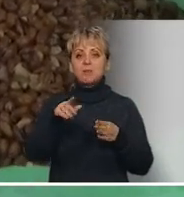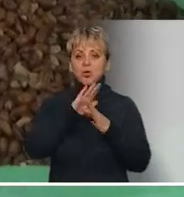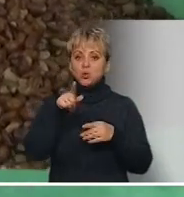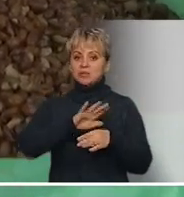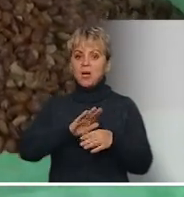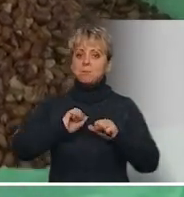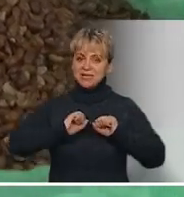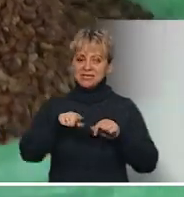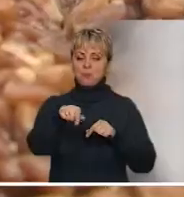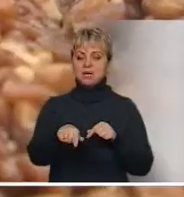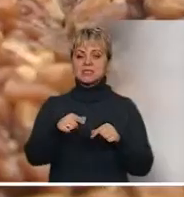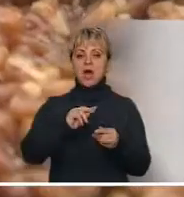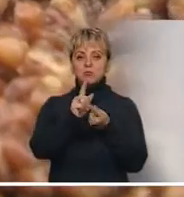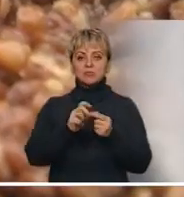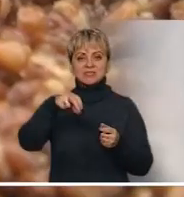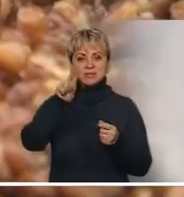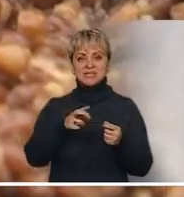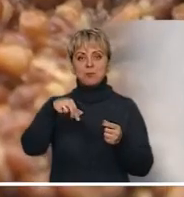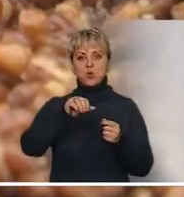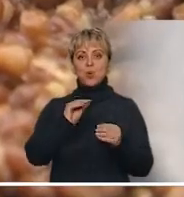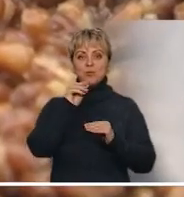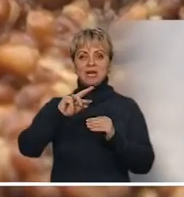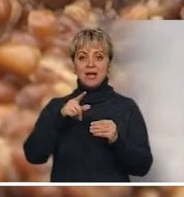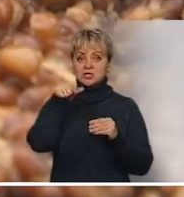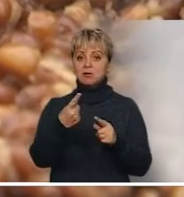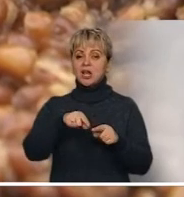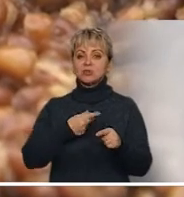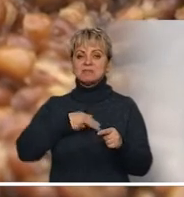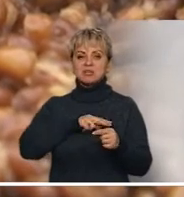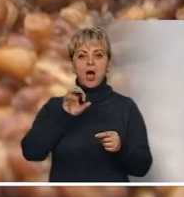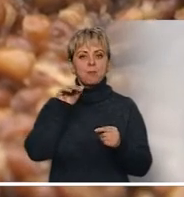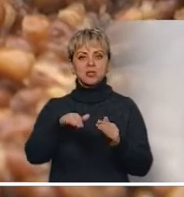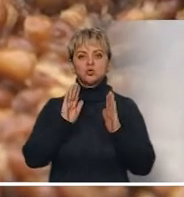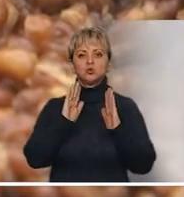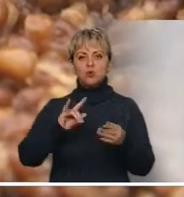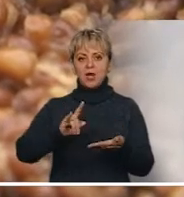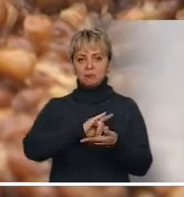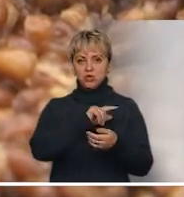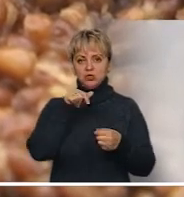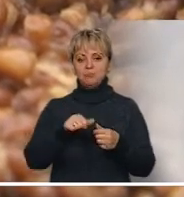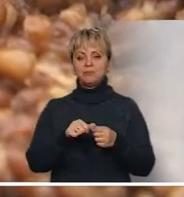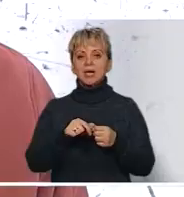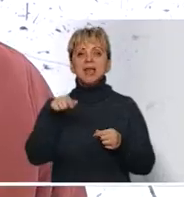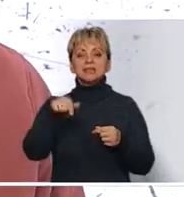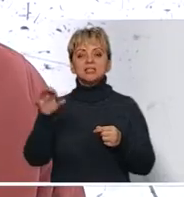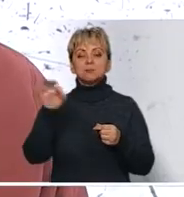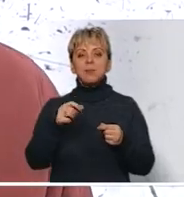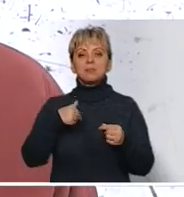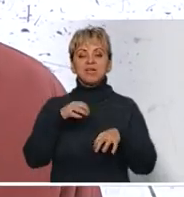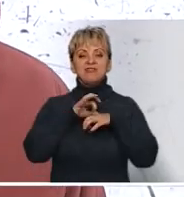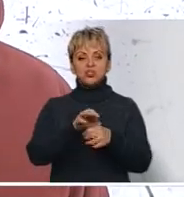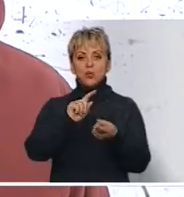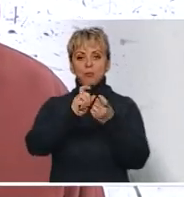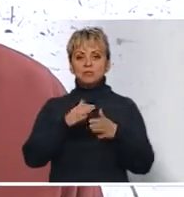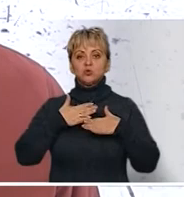представителей фауны безопасна. Обработана специальным биопрепаратом, который смертельно опасен только для мышевидных. На данный момент